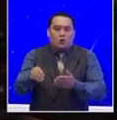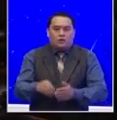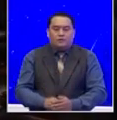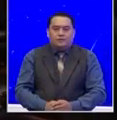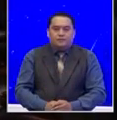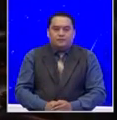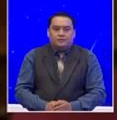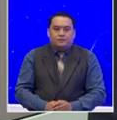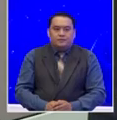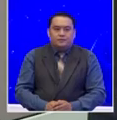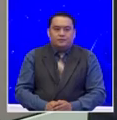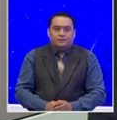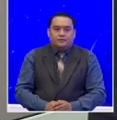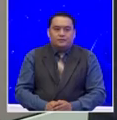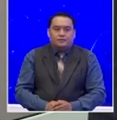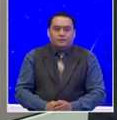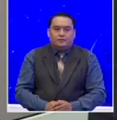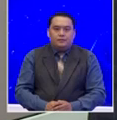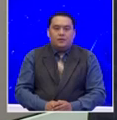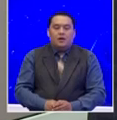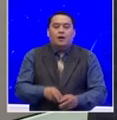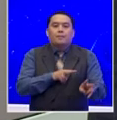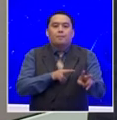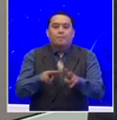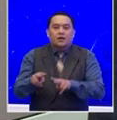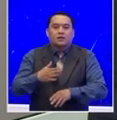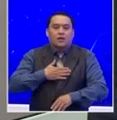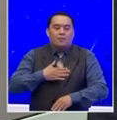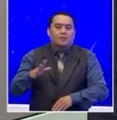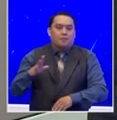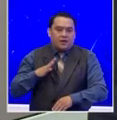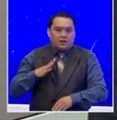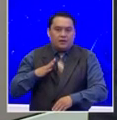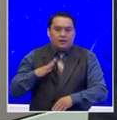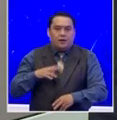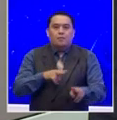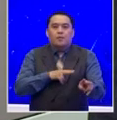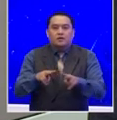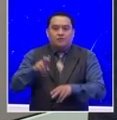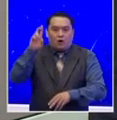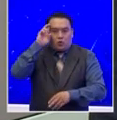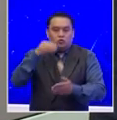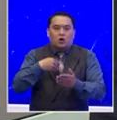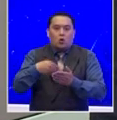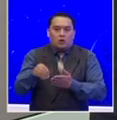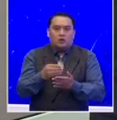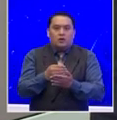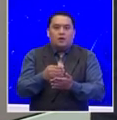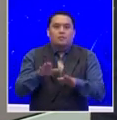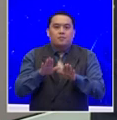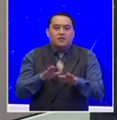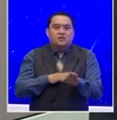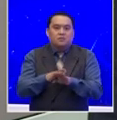закупок. При ходе мониторинга нами были мониторинг государственных закупок местных исполнительных